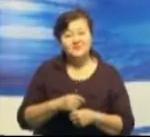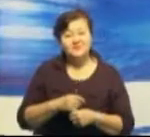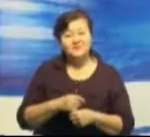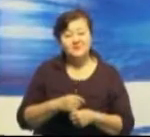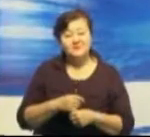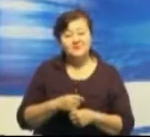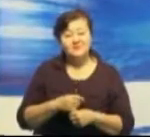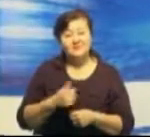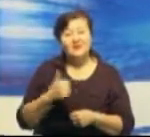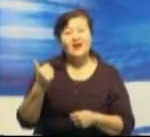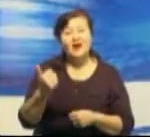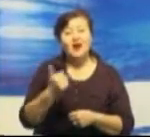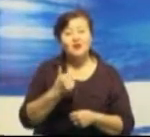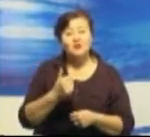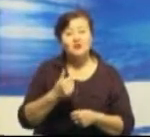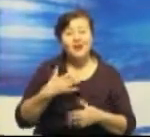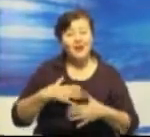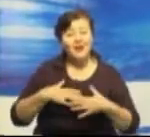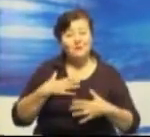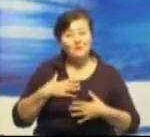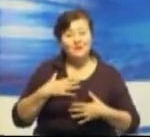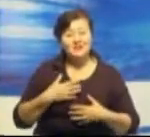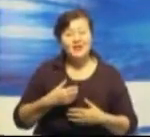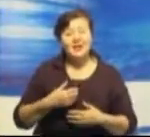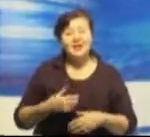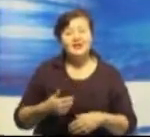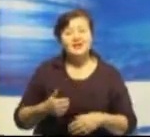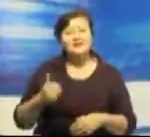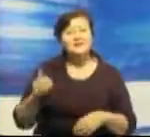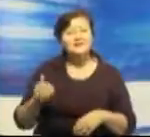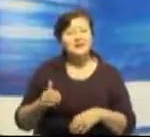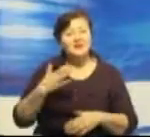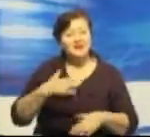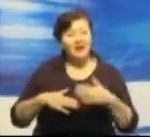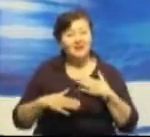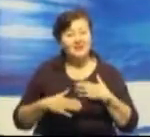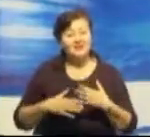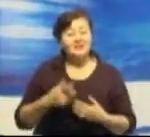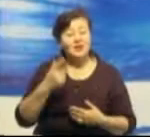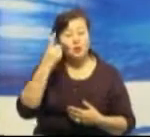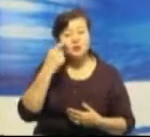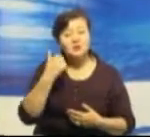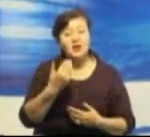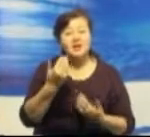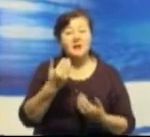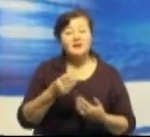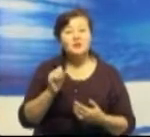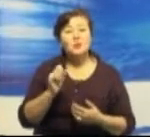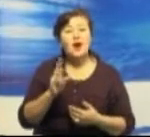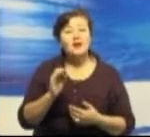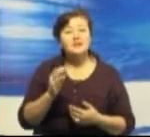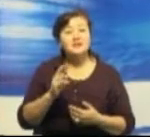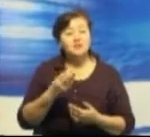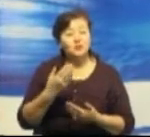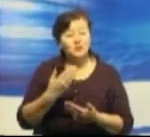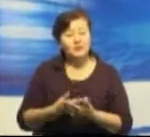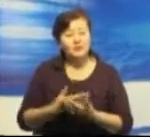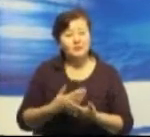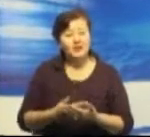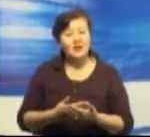очень хорошие эмоции, положительные подарки, хорошие. Я узнала про эту акцию,